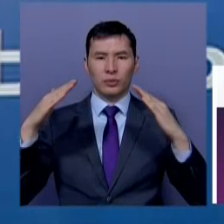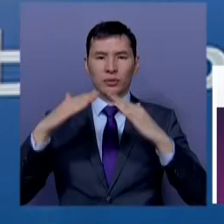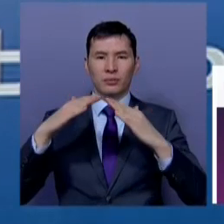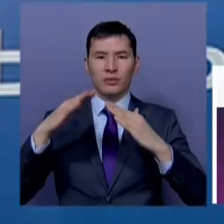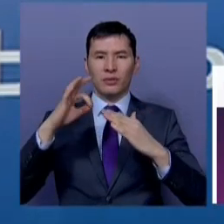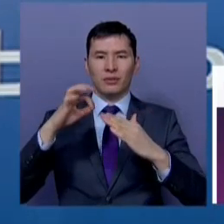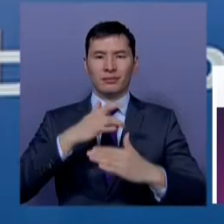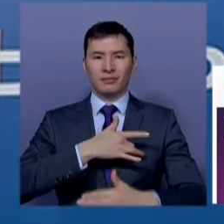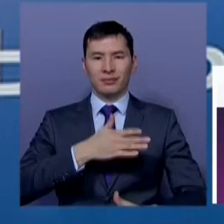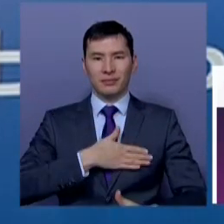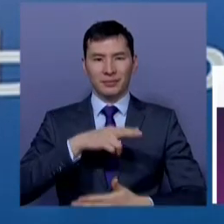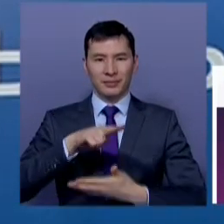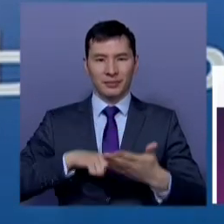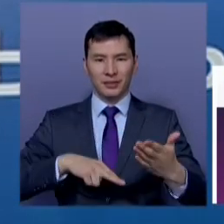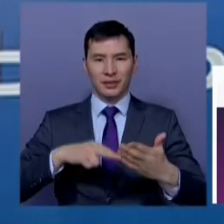мәселесі, сосын мына